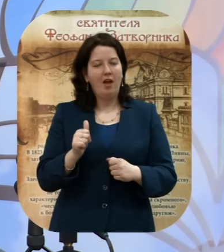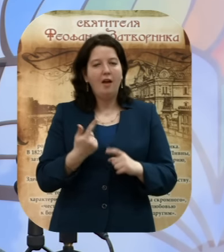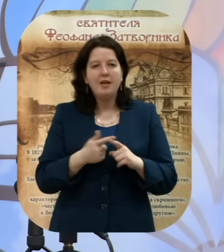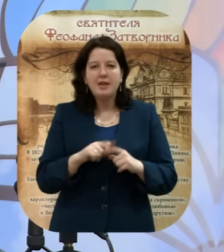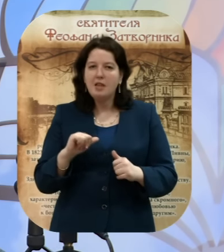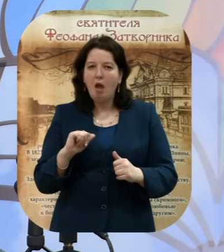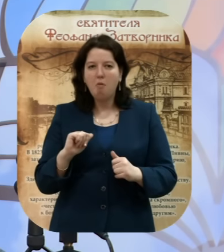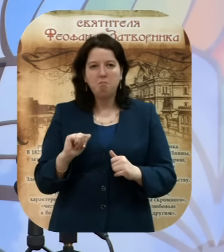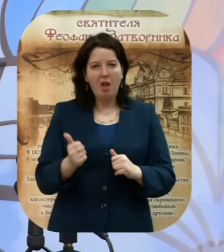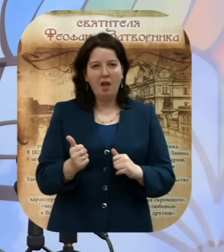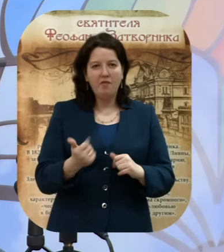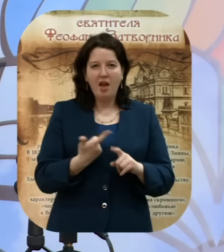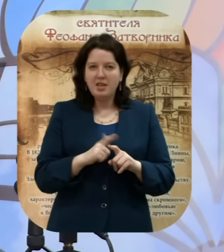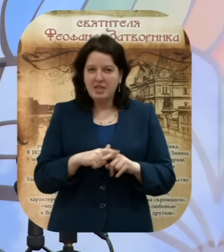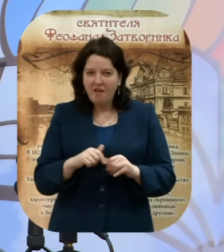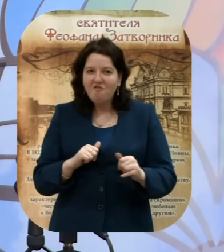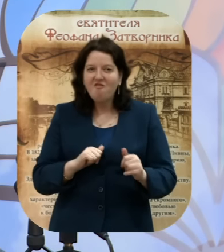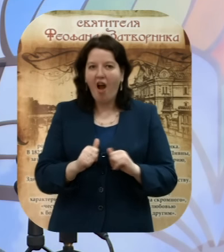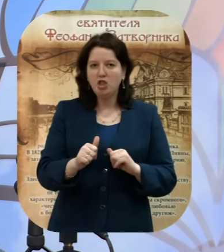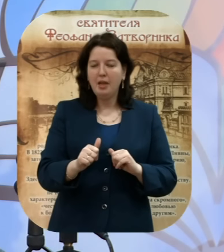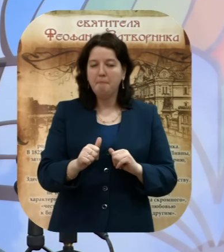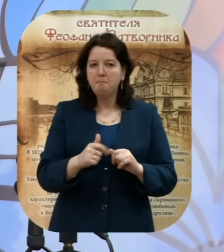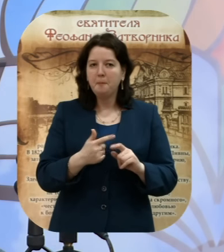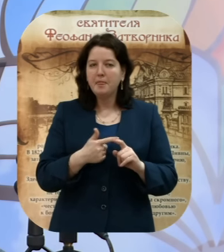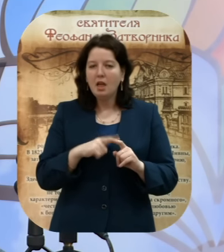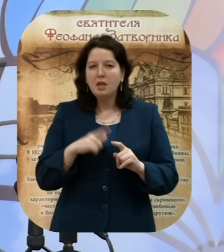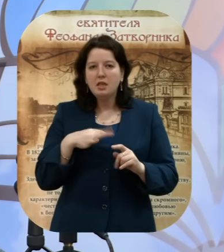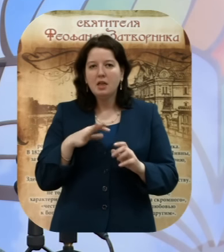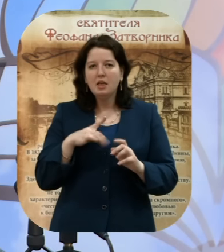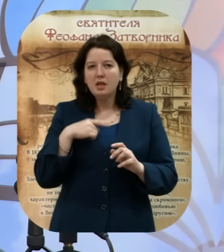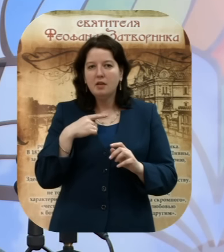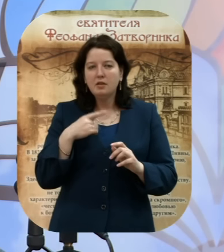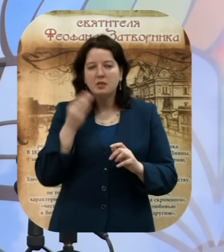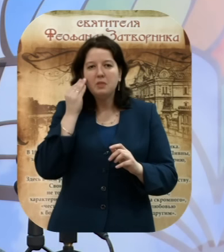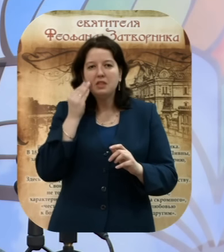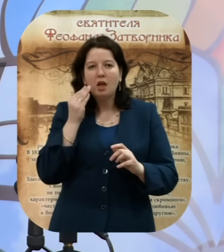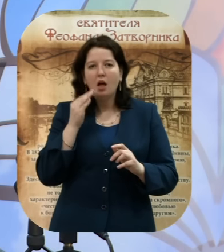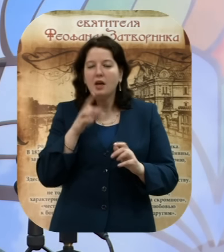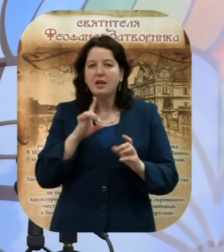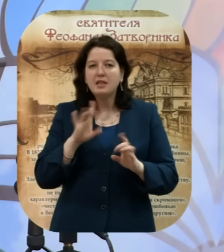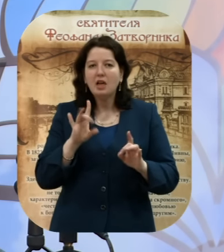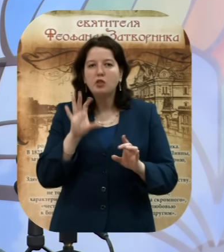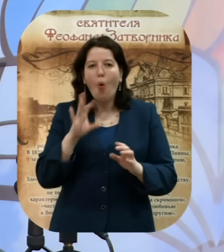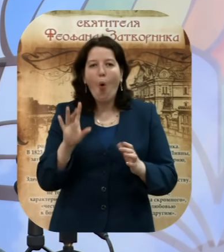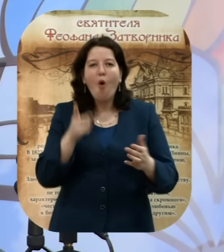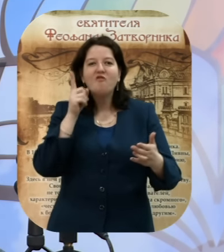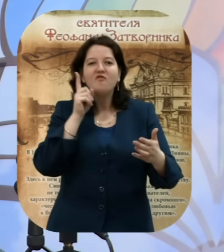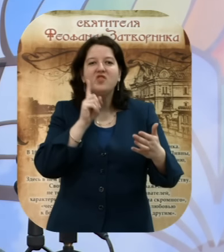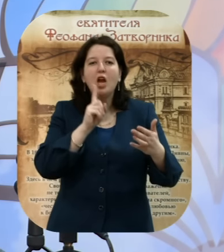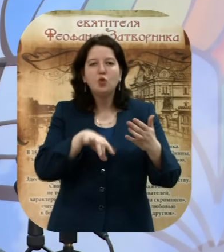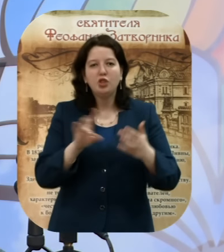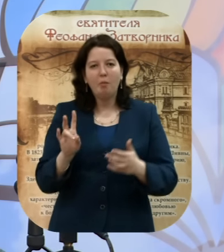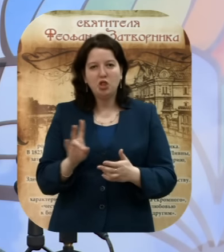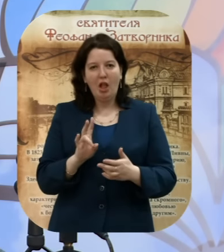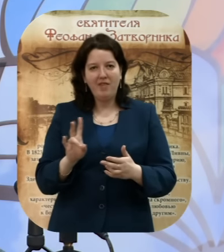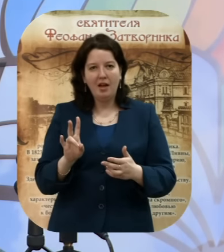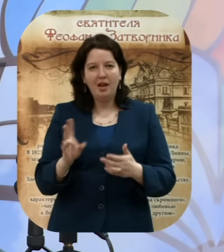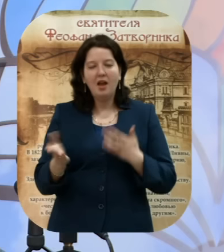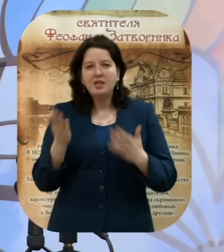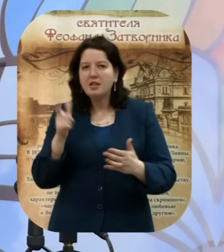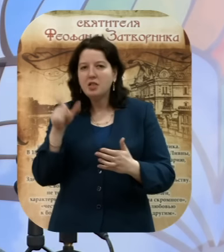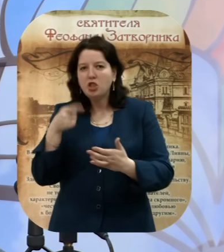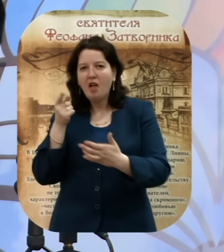Это первое и важное. Правда, я в данном случае говорю о верующем человеке, сами понимаете. Если бы речь шла о неверующем,